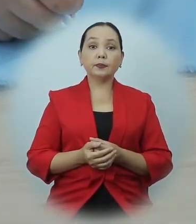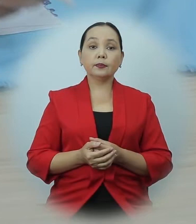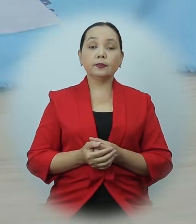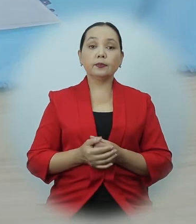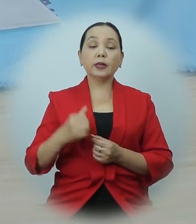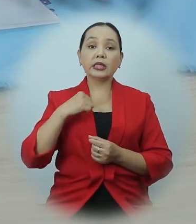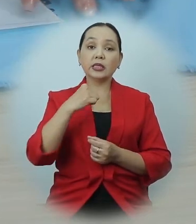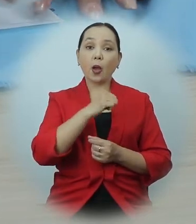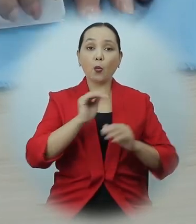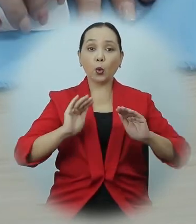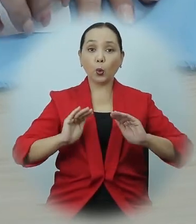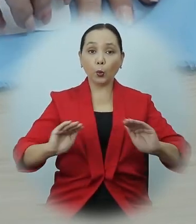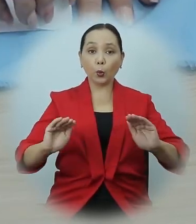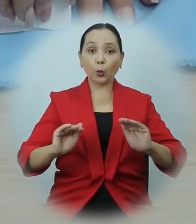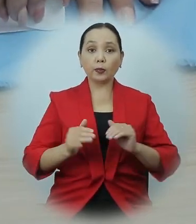подкручивать саму юбку.